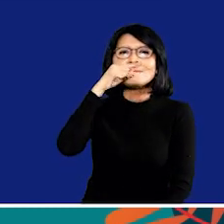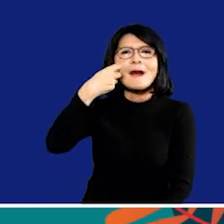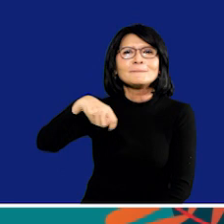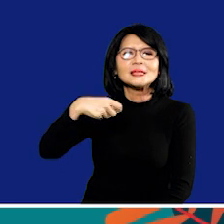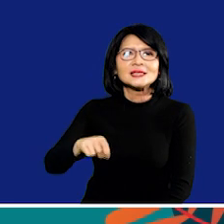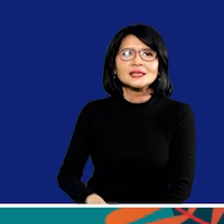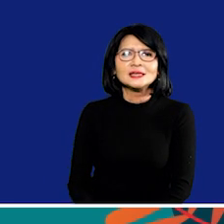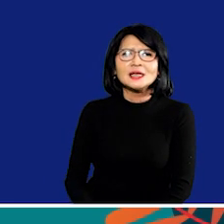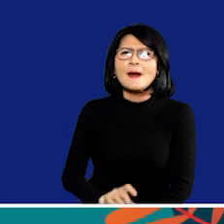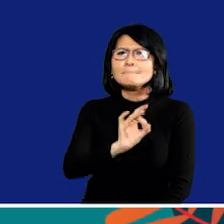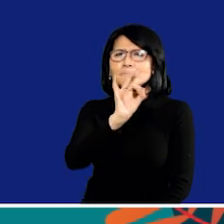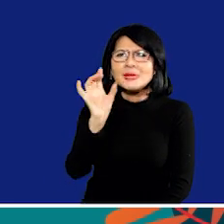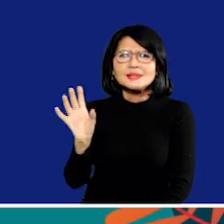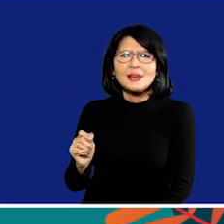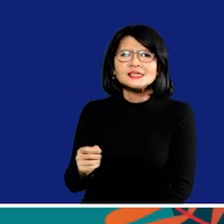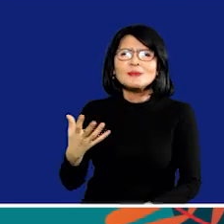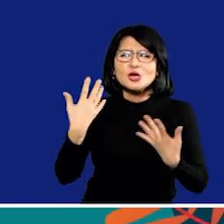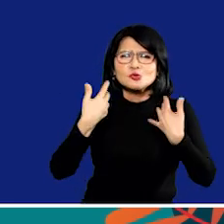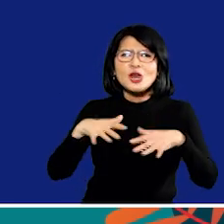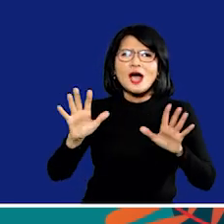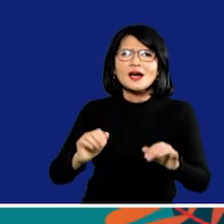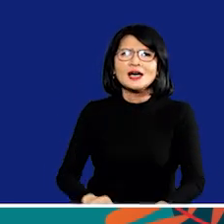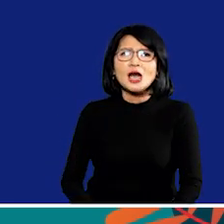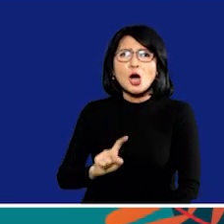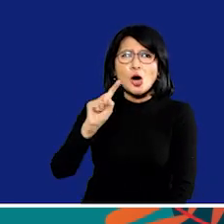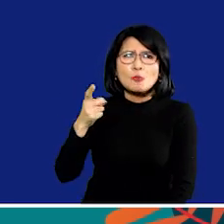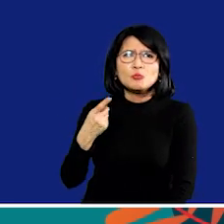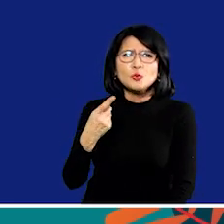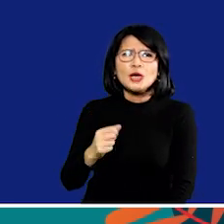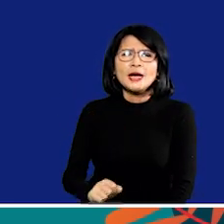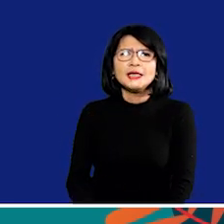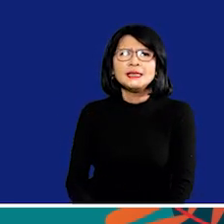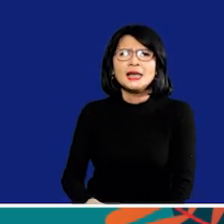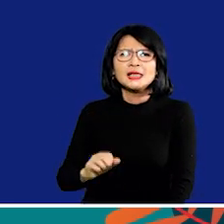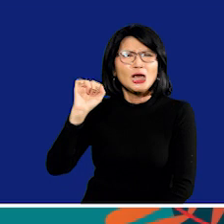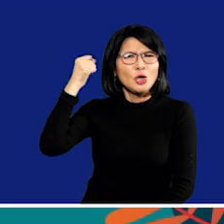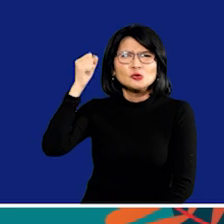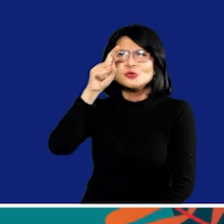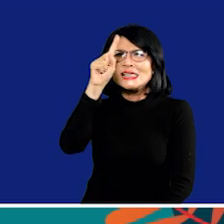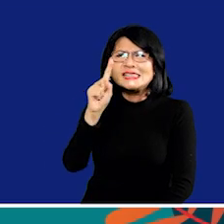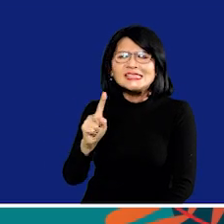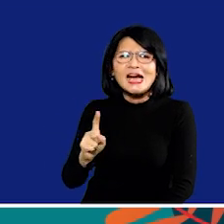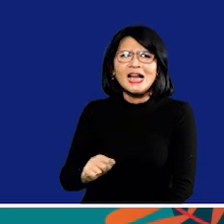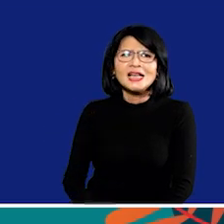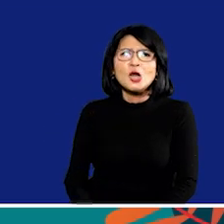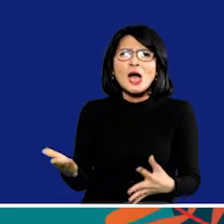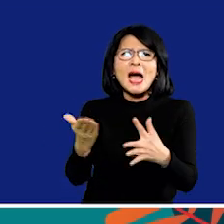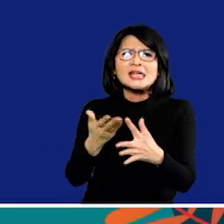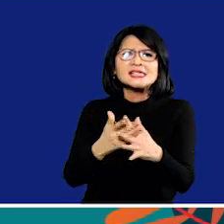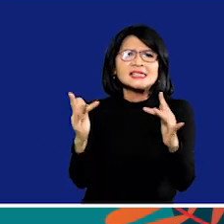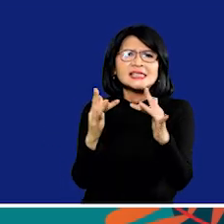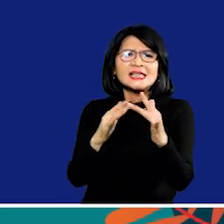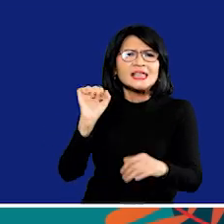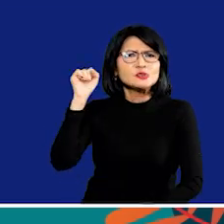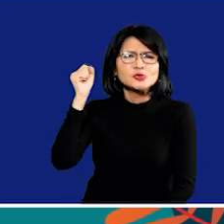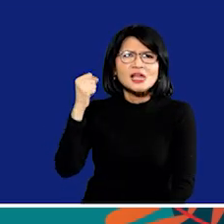Bapak Menteri, banyak hal telah kami lalui. Mulai dari susah sinyal, hingga terhambatnya akses